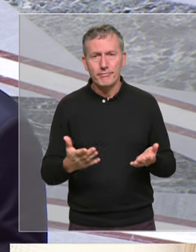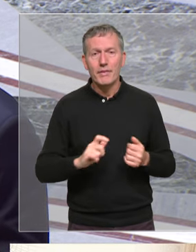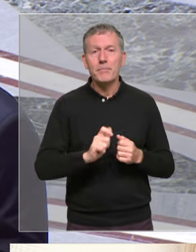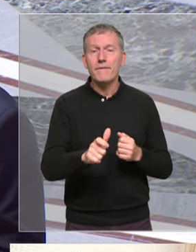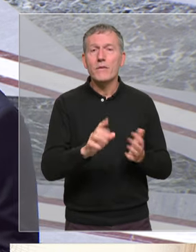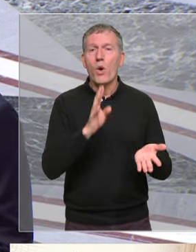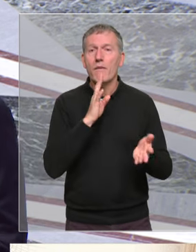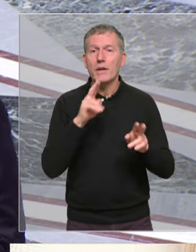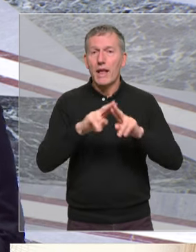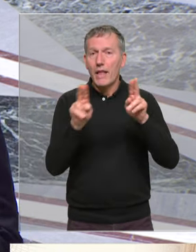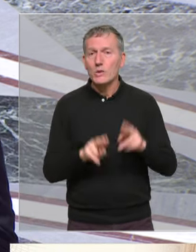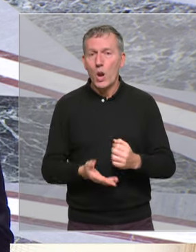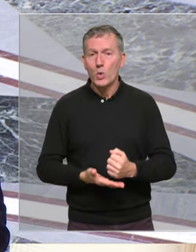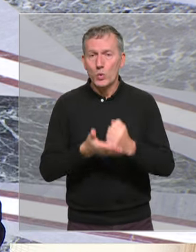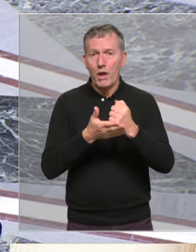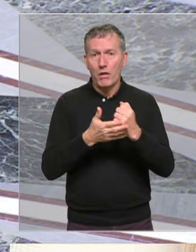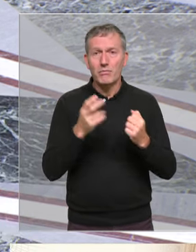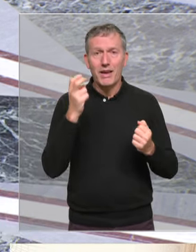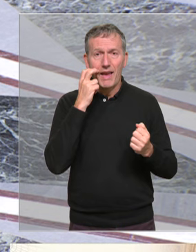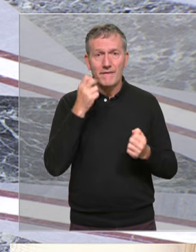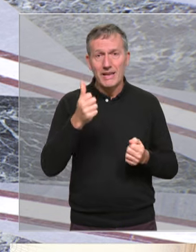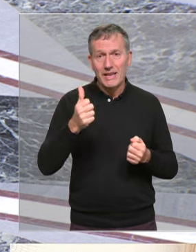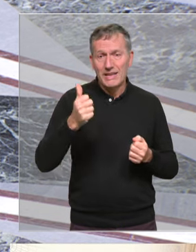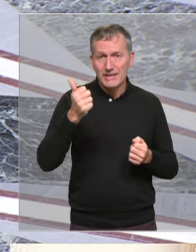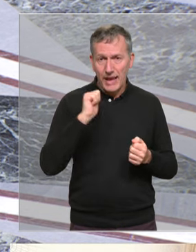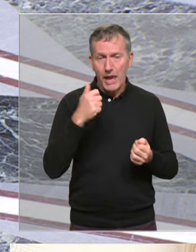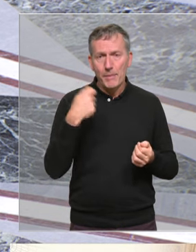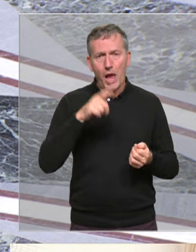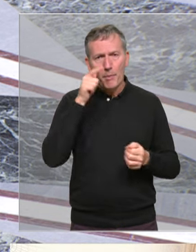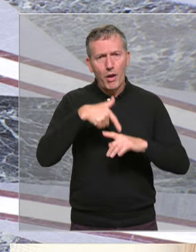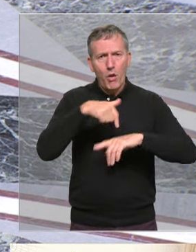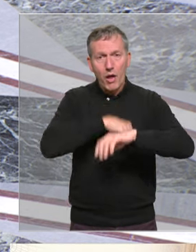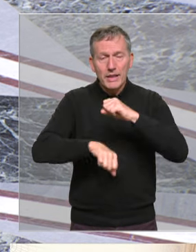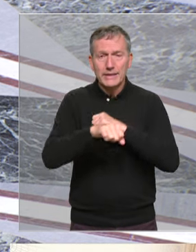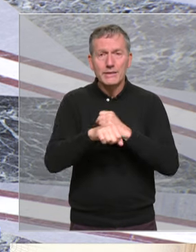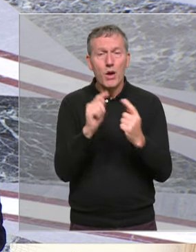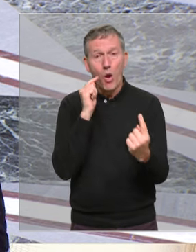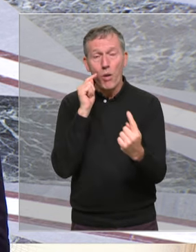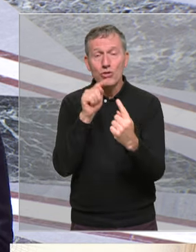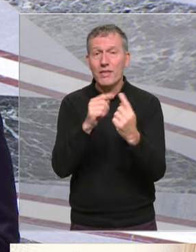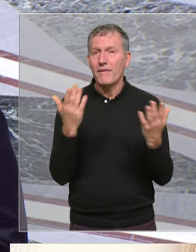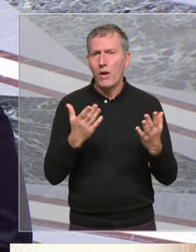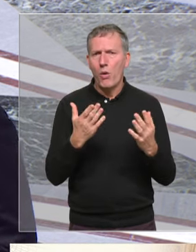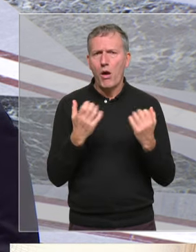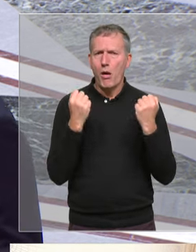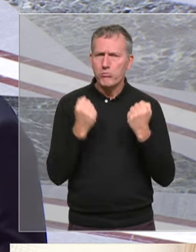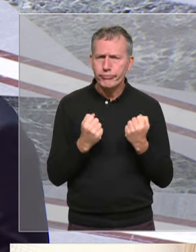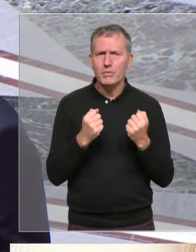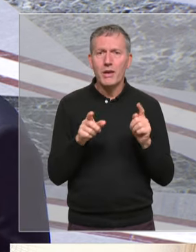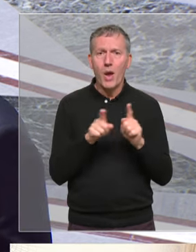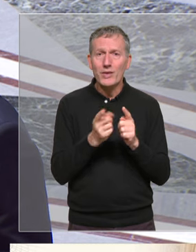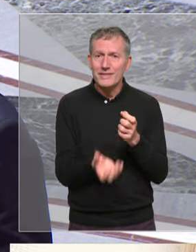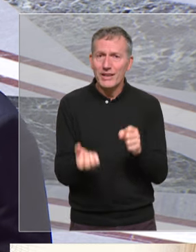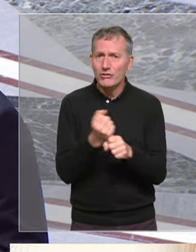soutien à Kiev s'est tenue hier à l'initiative effectivement du président de la République et elle vise à consolider et